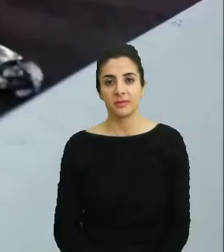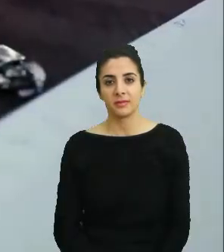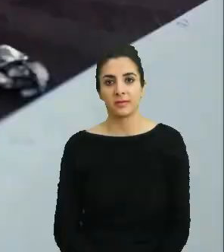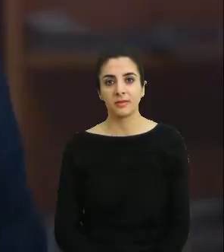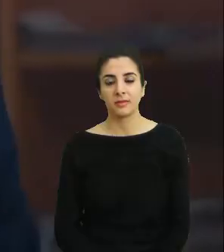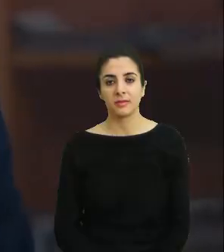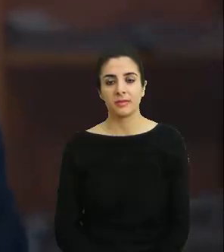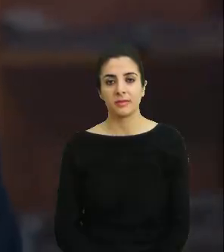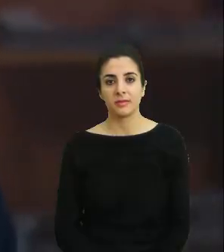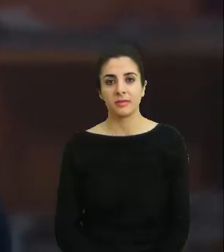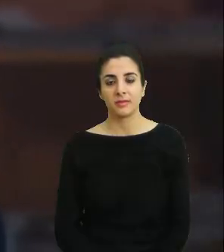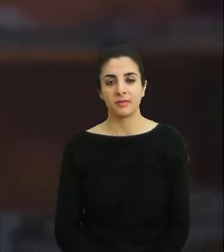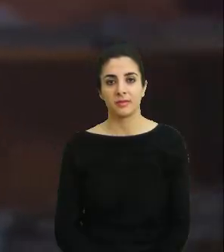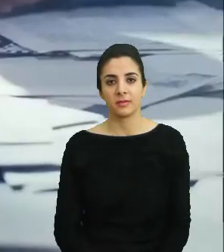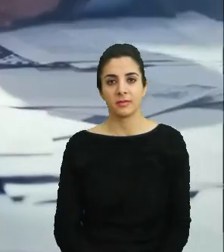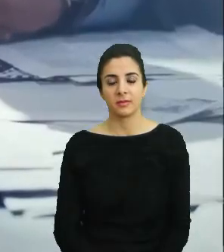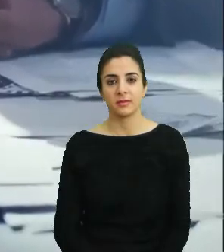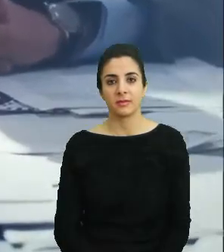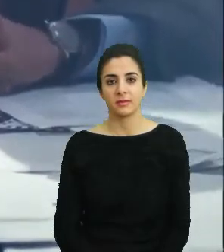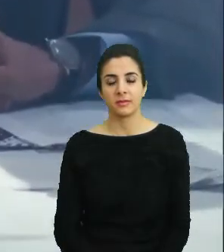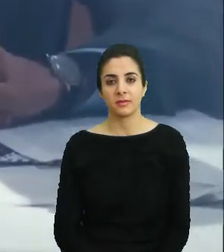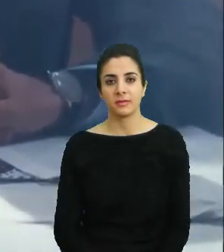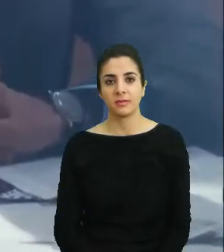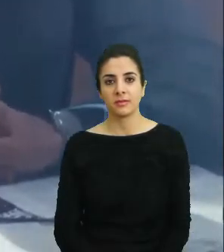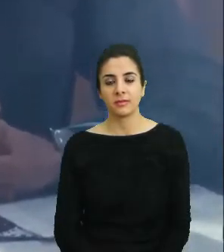gümüş zincir bilekçeye odaklandı.